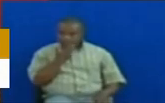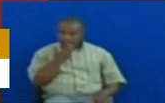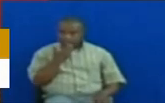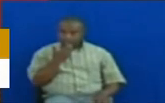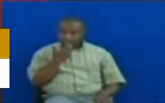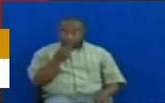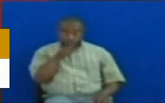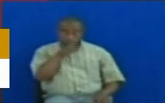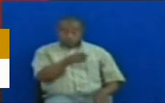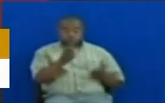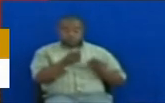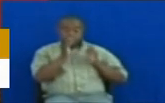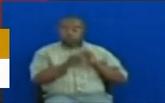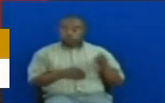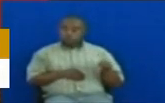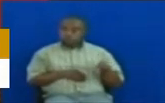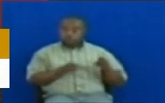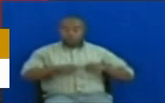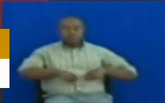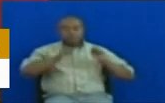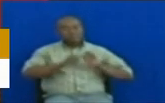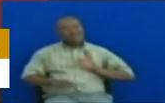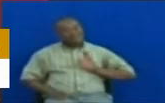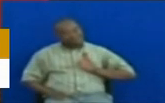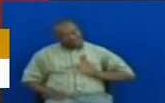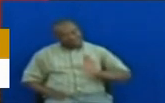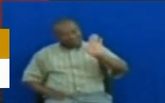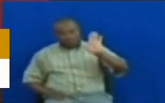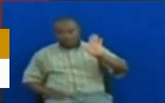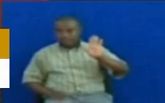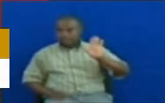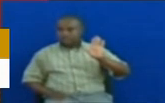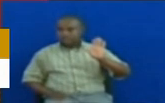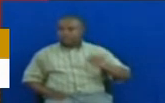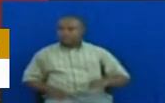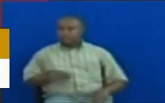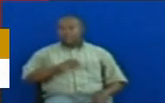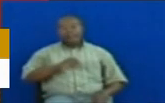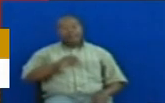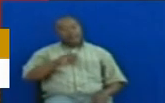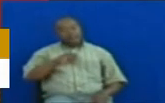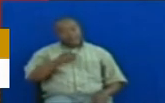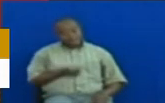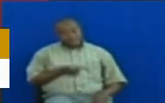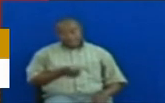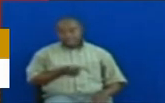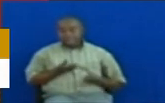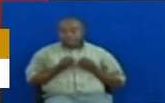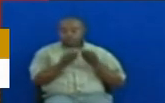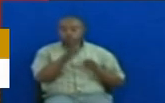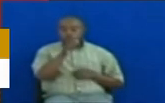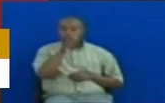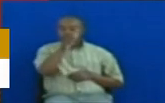DG huyo ndio, haya ndio mamlaka yake. Na leseni inatolewa kwa mtu gani? Sheria yetu